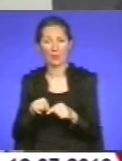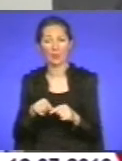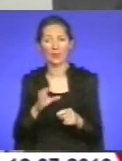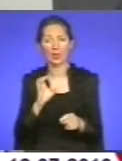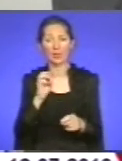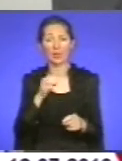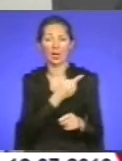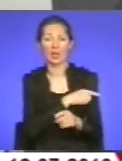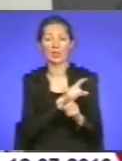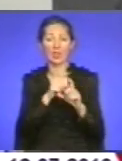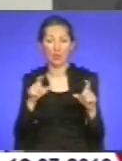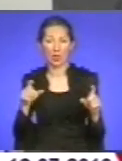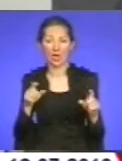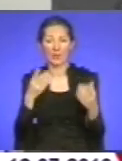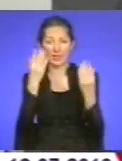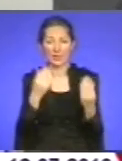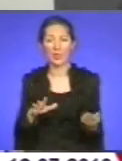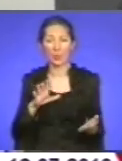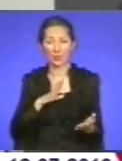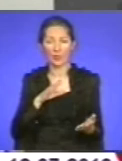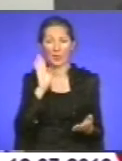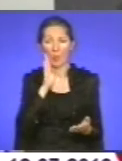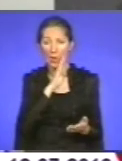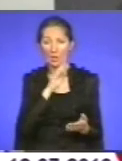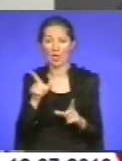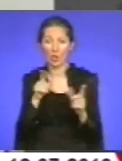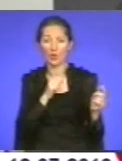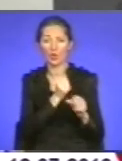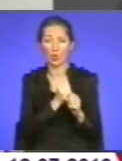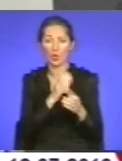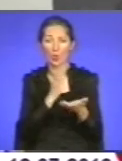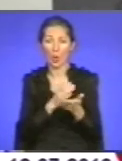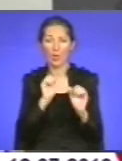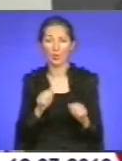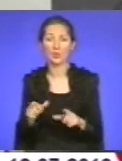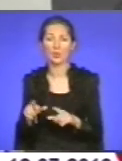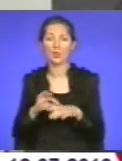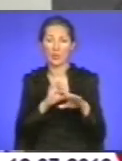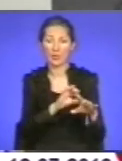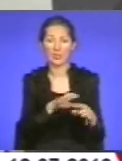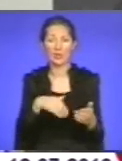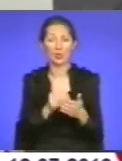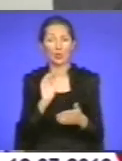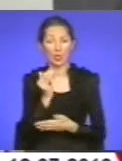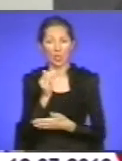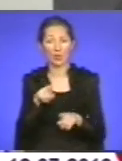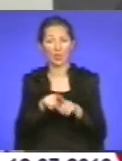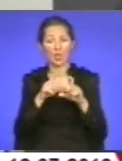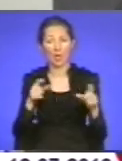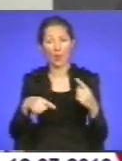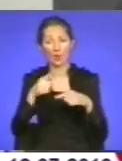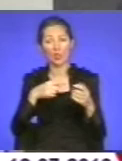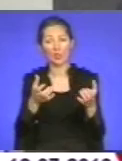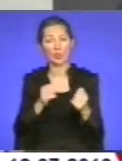стаціонарів з денним перебуванням. Тобто мати, їдучи на роботу, має можливість завести свою дитину в такий заклад, а повертаючись її забрати,